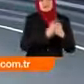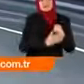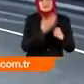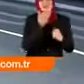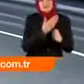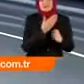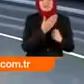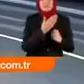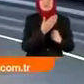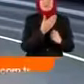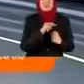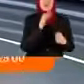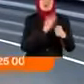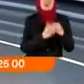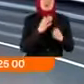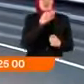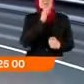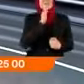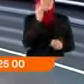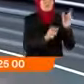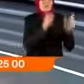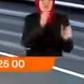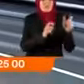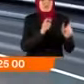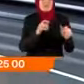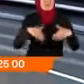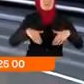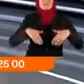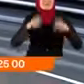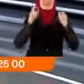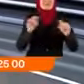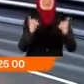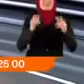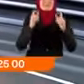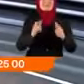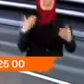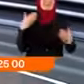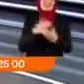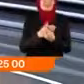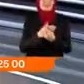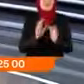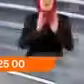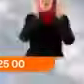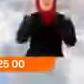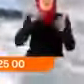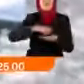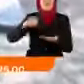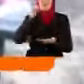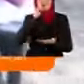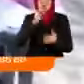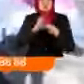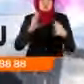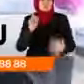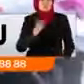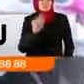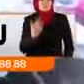ha abone olmayanlar bugün mesire yerlerine Akın etti Orman Bölge Müdürlüğü bu duruma bakın nasıl geçiyorsun getiririz ölürüm